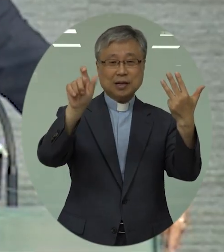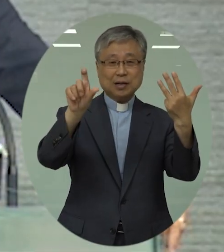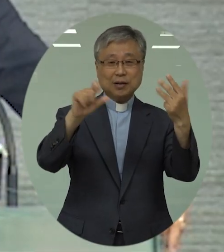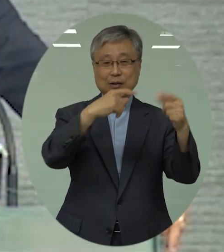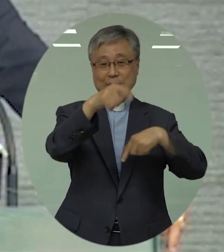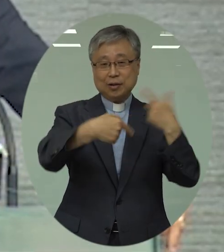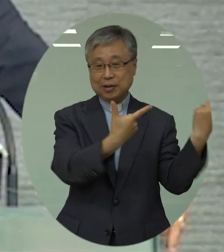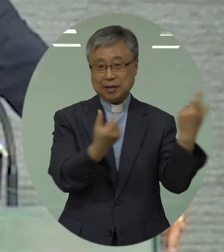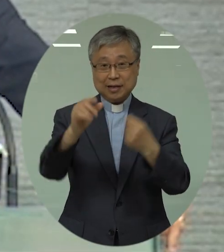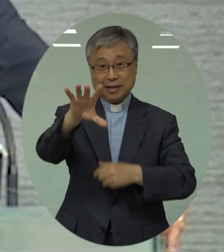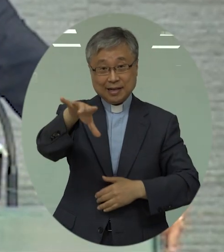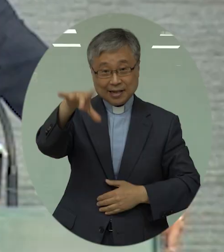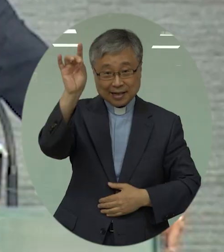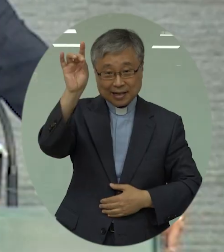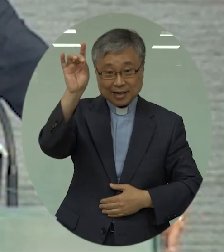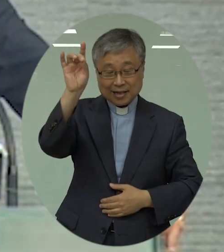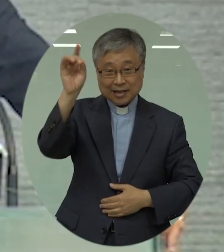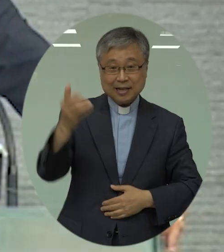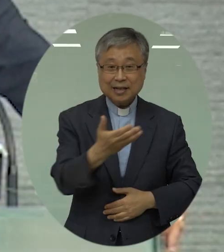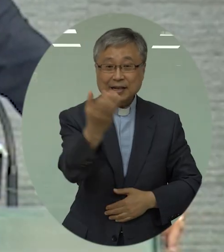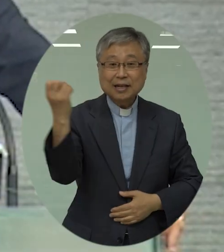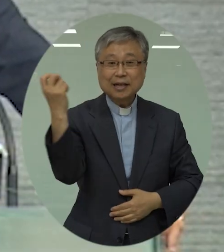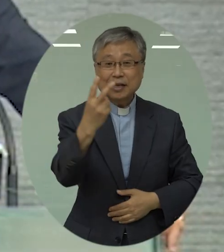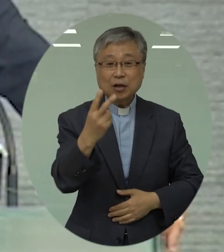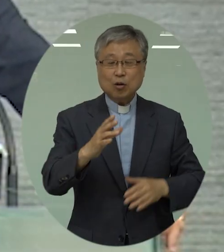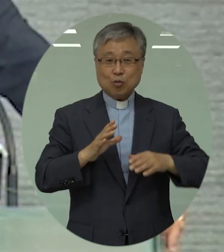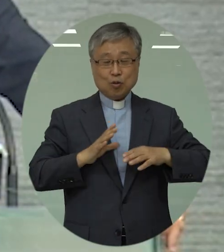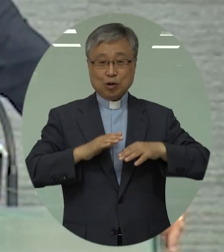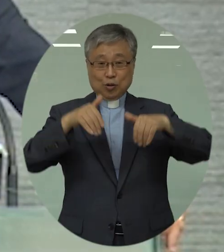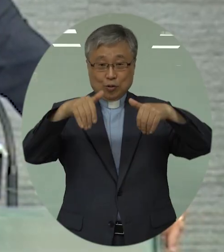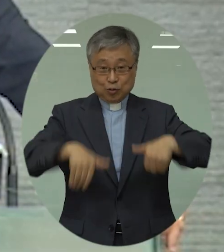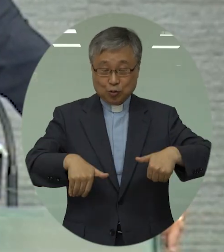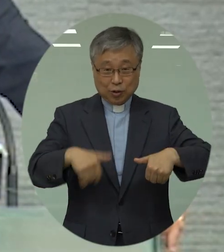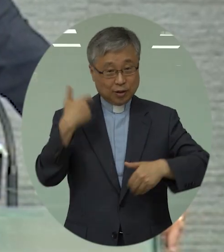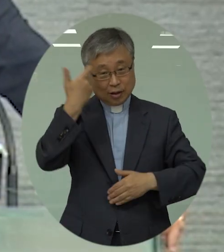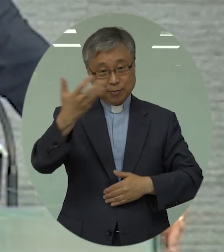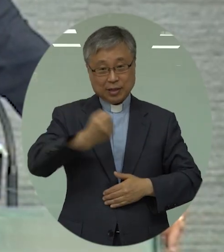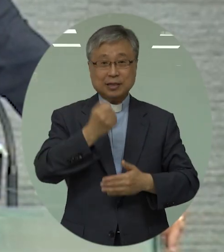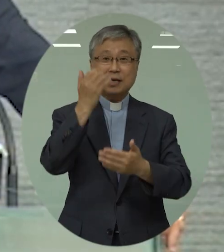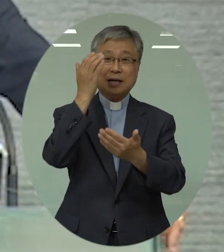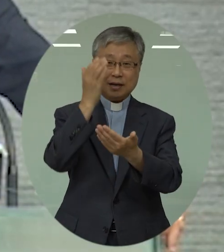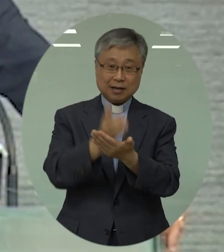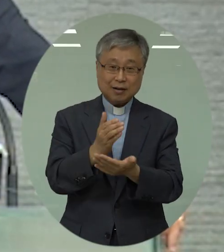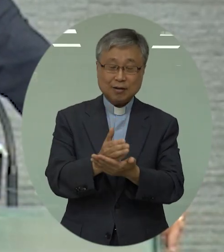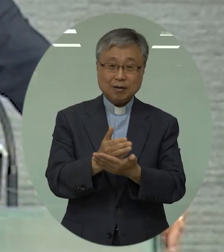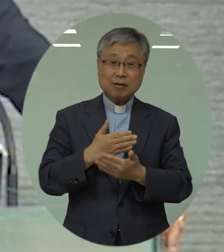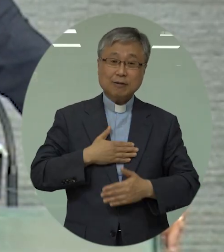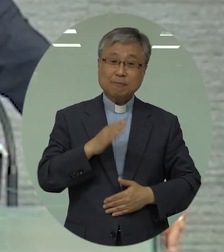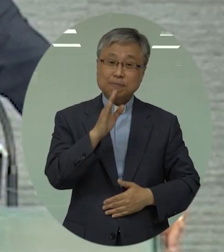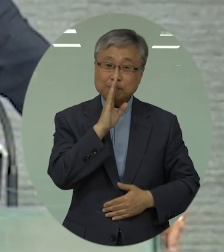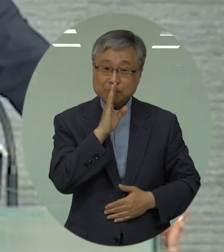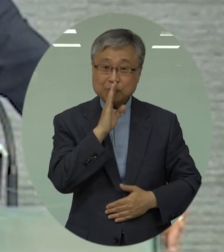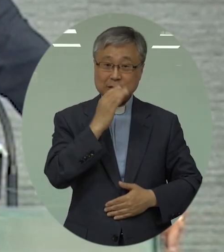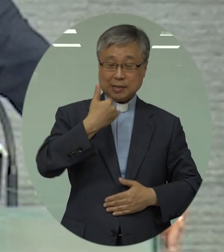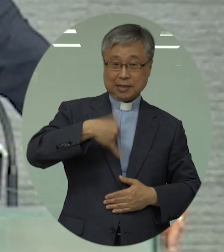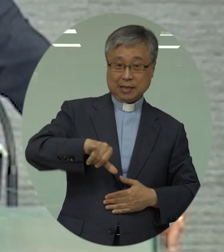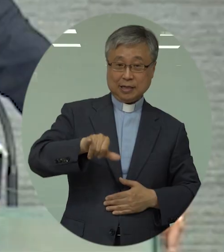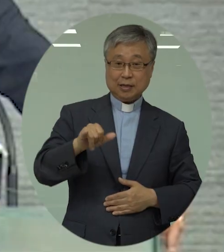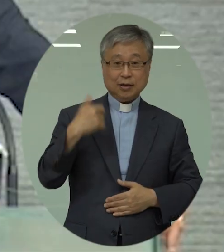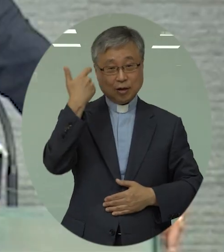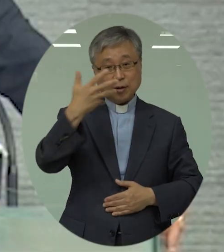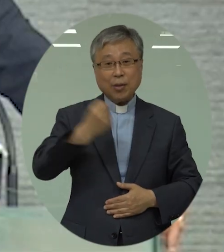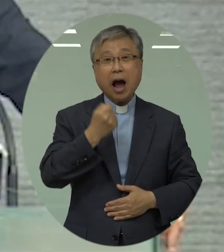다 같이 읽겠습니다. 시작. 너희는 다시 무서워하는 종의 영을 받지 아니하고 양자의 영을 받았으므로